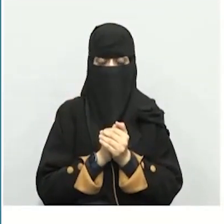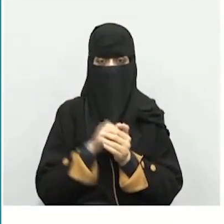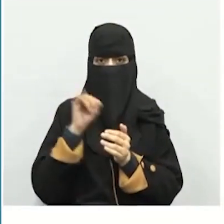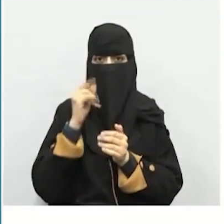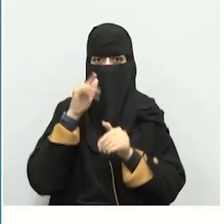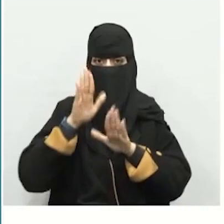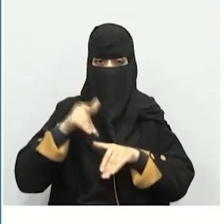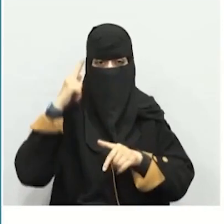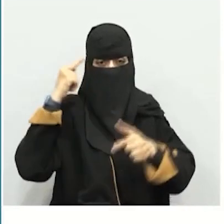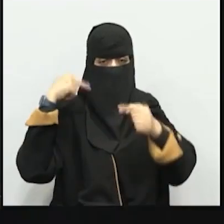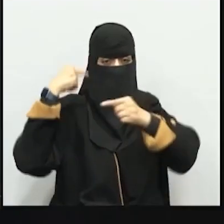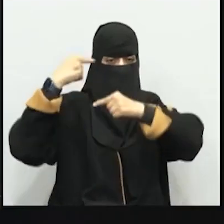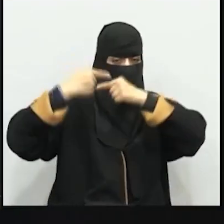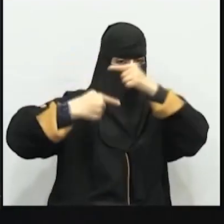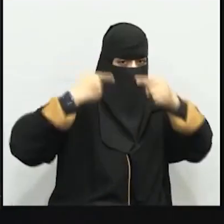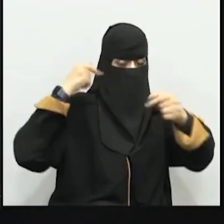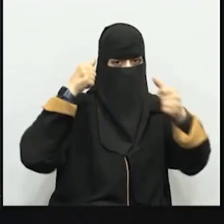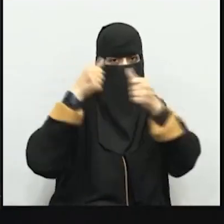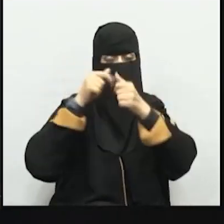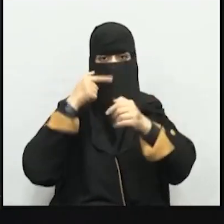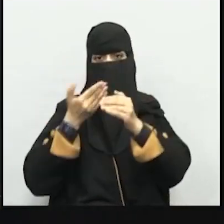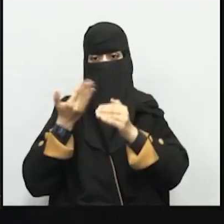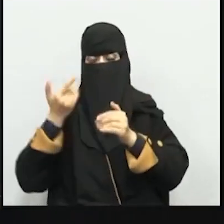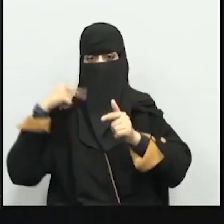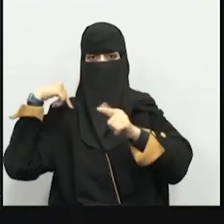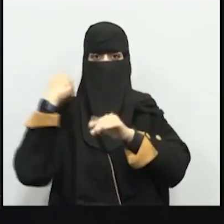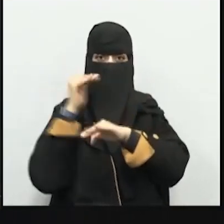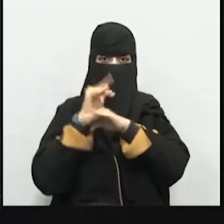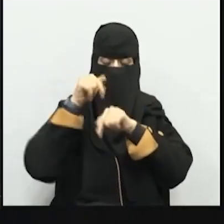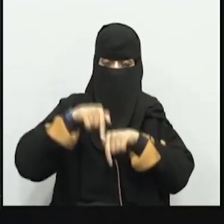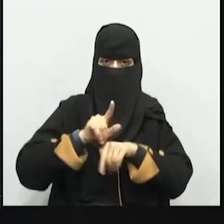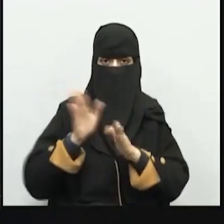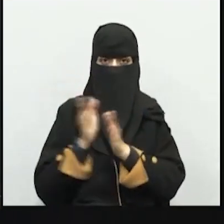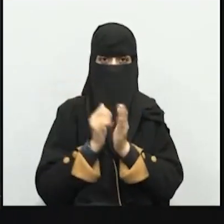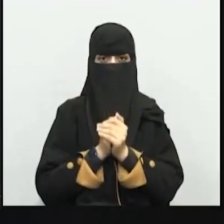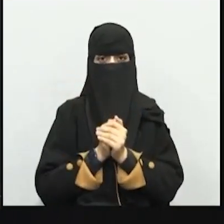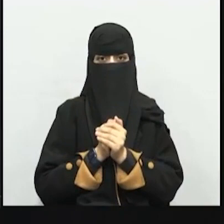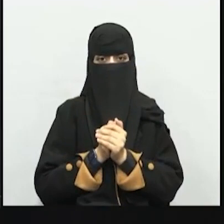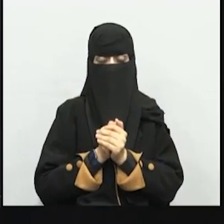من خلال شريط الذكريات نسترجع ما تعلمنا في درسنا لهذا اليوم.